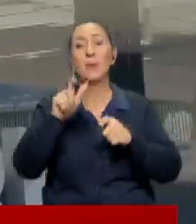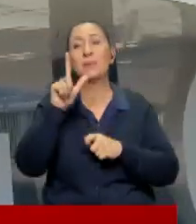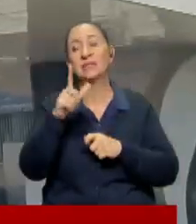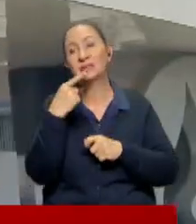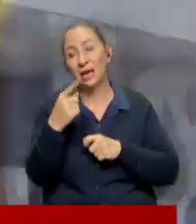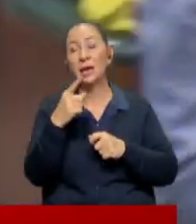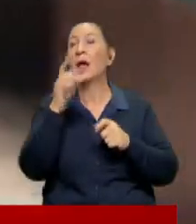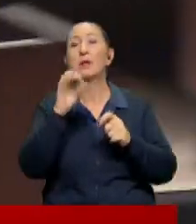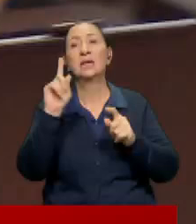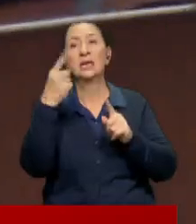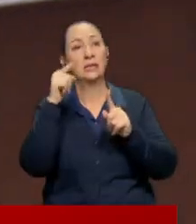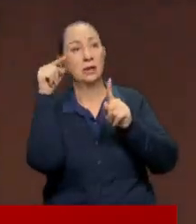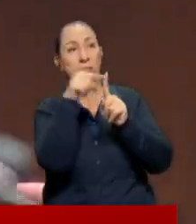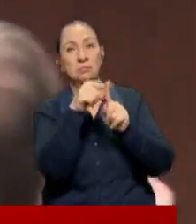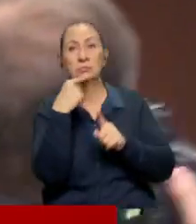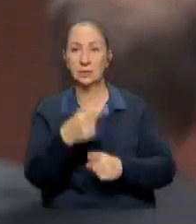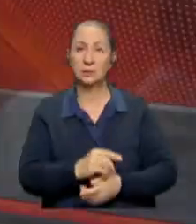diyerek oklarını iktidara çevirdi.